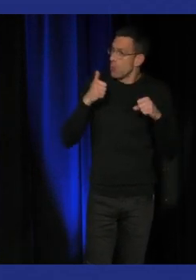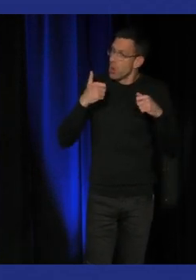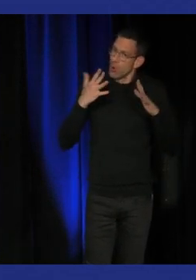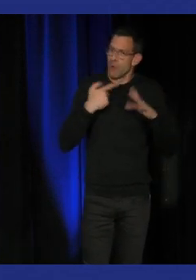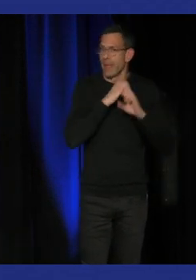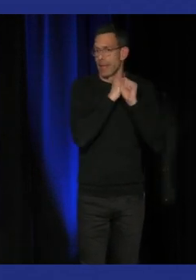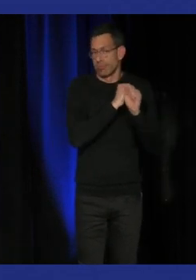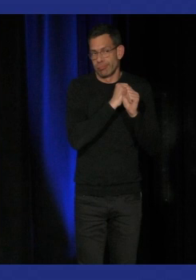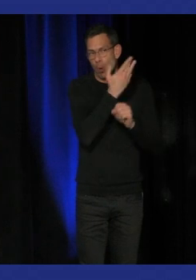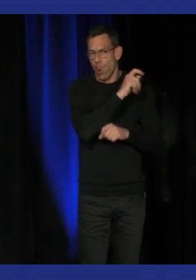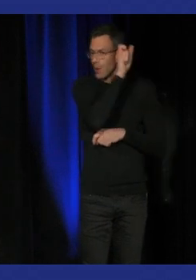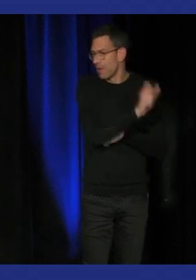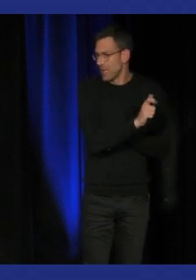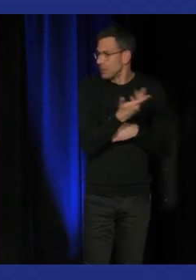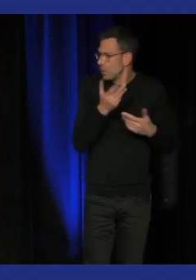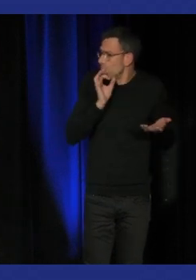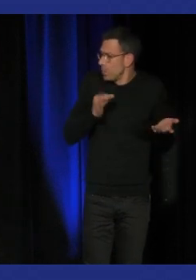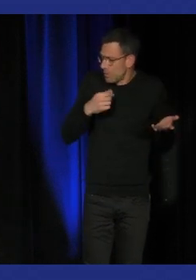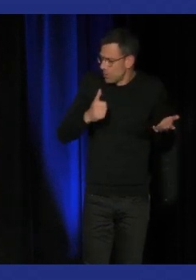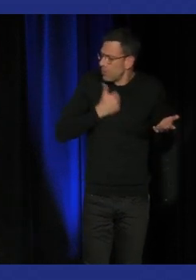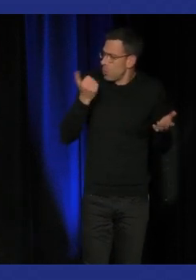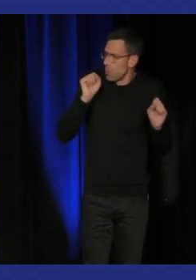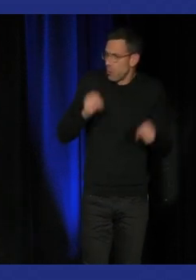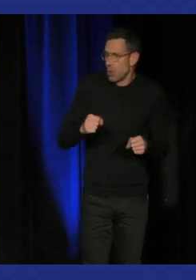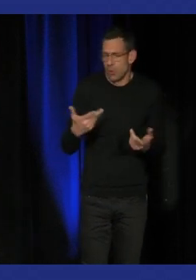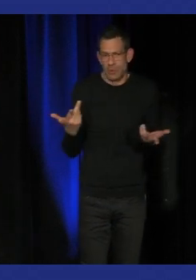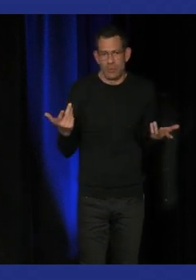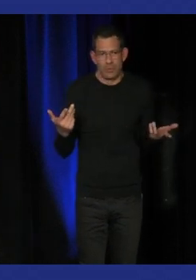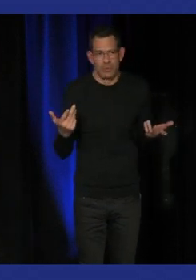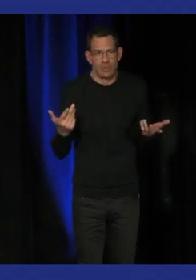voilà, d'une tierce personne, mais qui, du coup, on pouvait garder